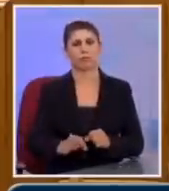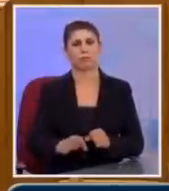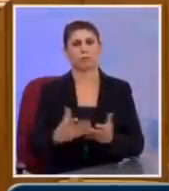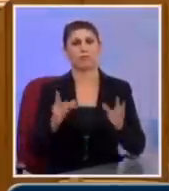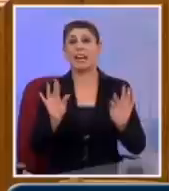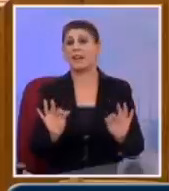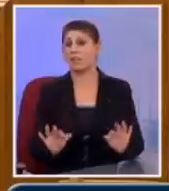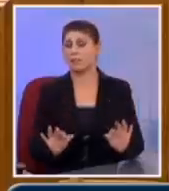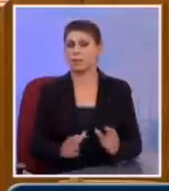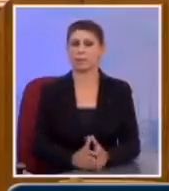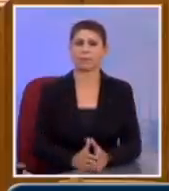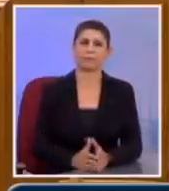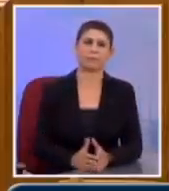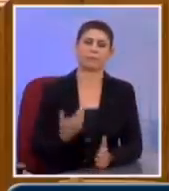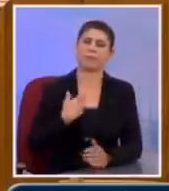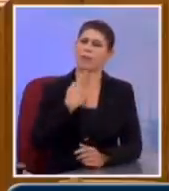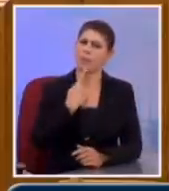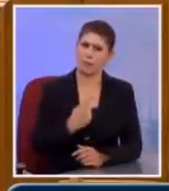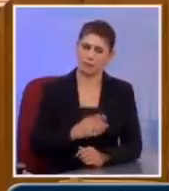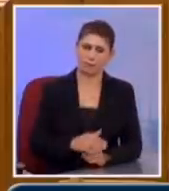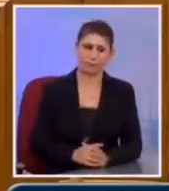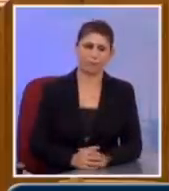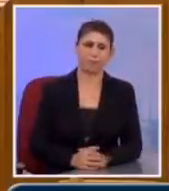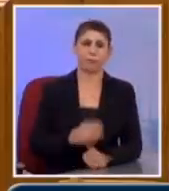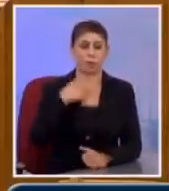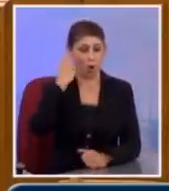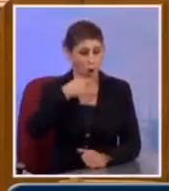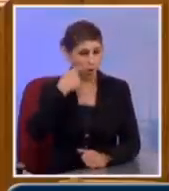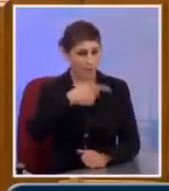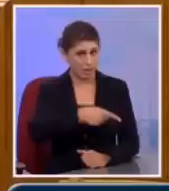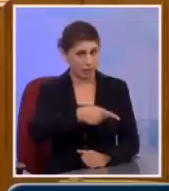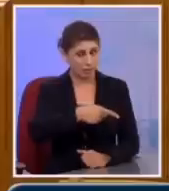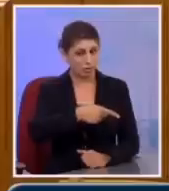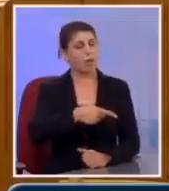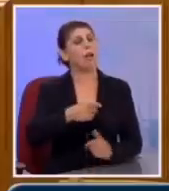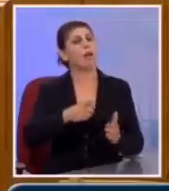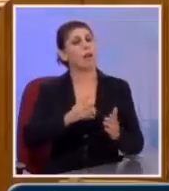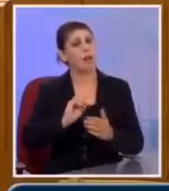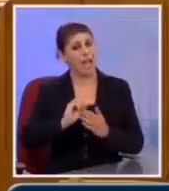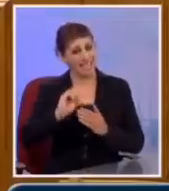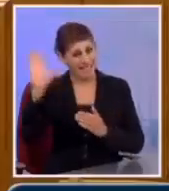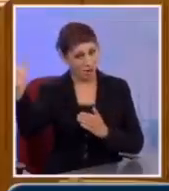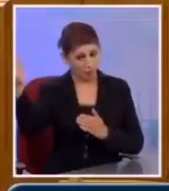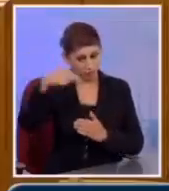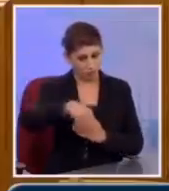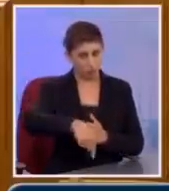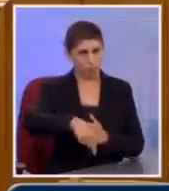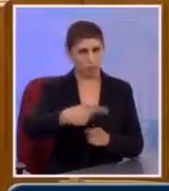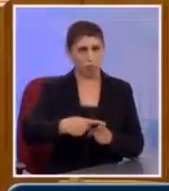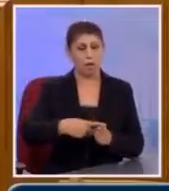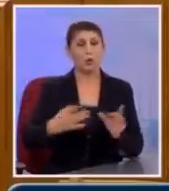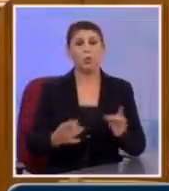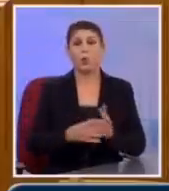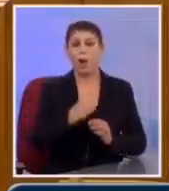εξής ρύθμιση. Να πούμε ότι ένας γονέας πρέπει να έχει 5 χρόνια, τουλάχιστον ο